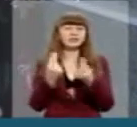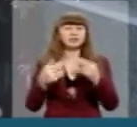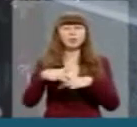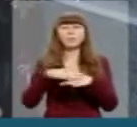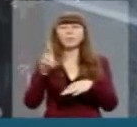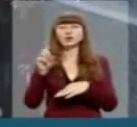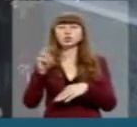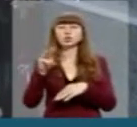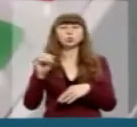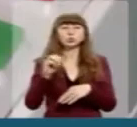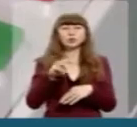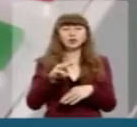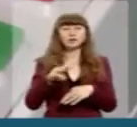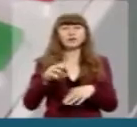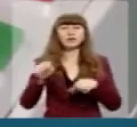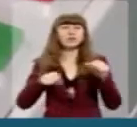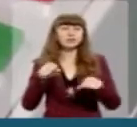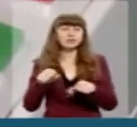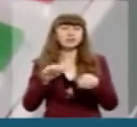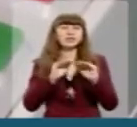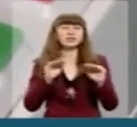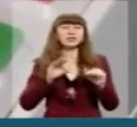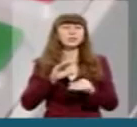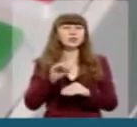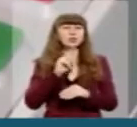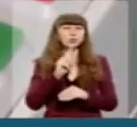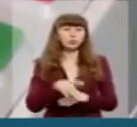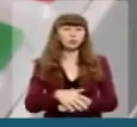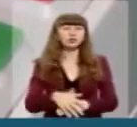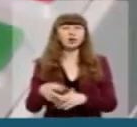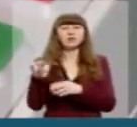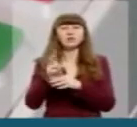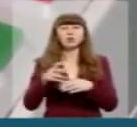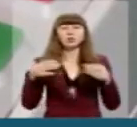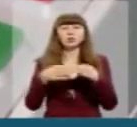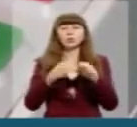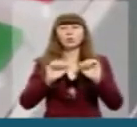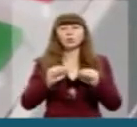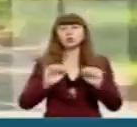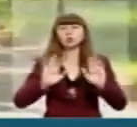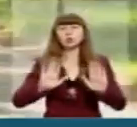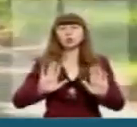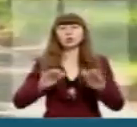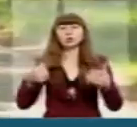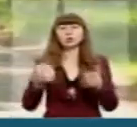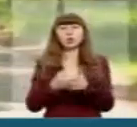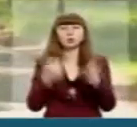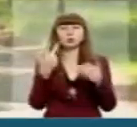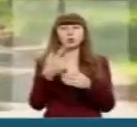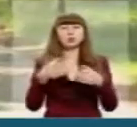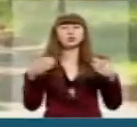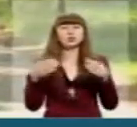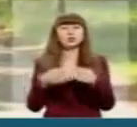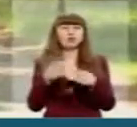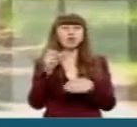батутов, проката детских велосипедов и детских машин. Выход группами осуществлять не более 3 человек или членов одной семьи с